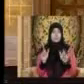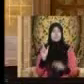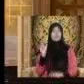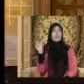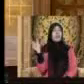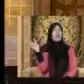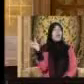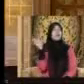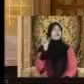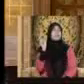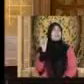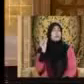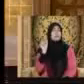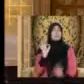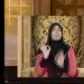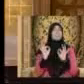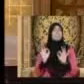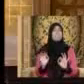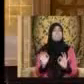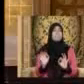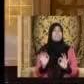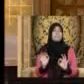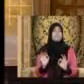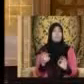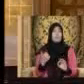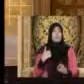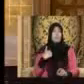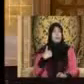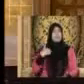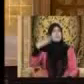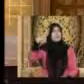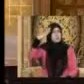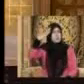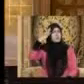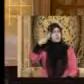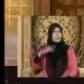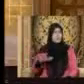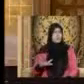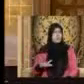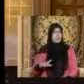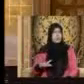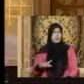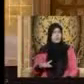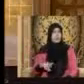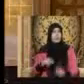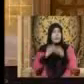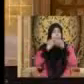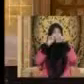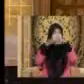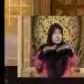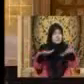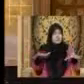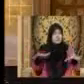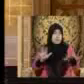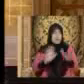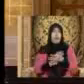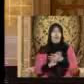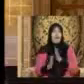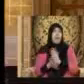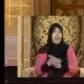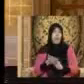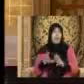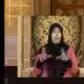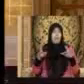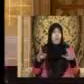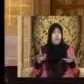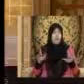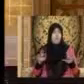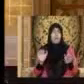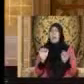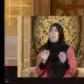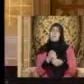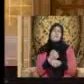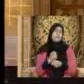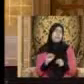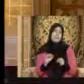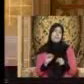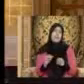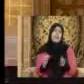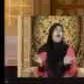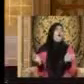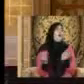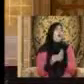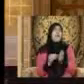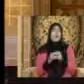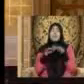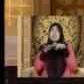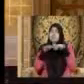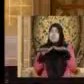الإسلام، ونحن نعلم أن الإشاعة لن تنقطع، ولكن لنعمل على الحد منها لأنها